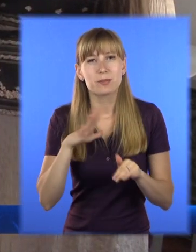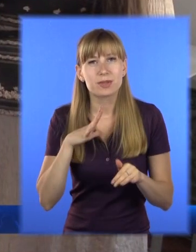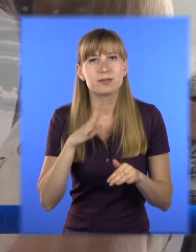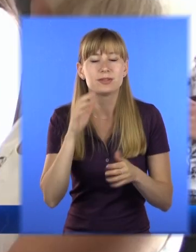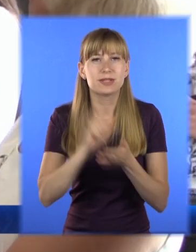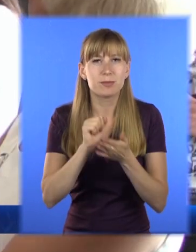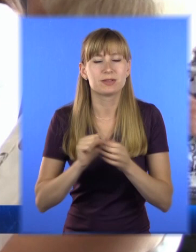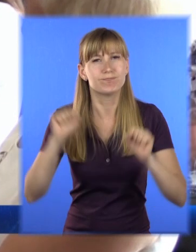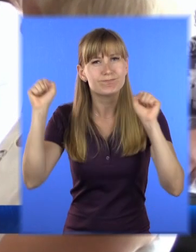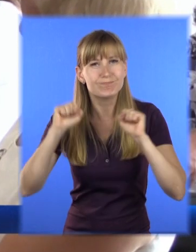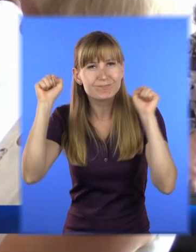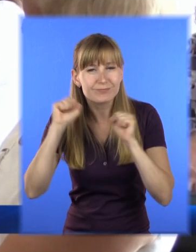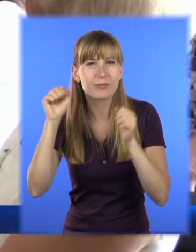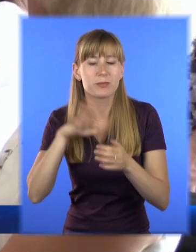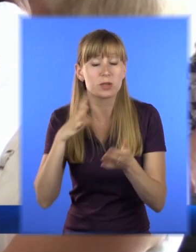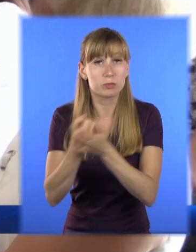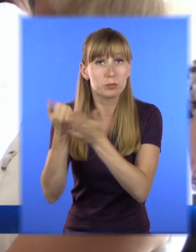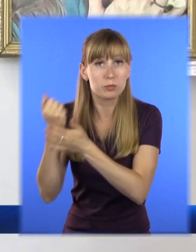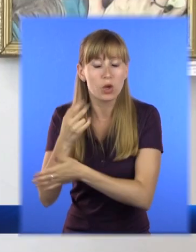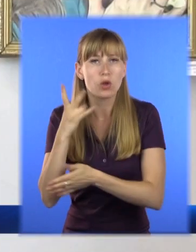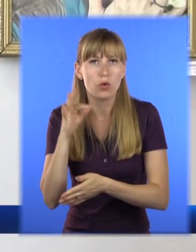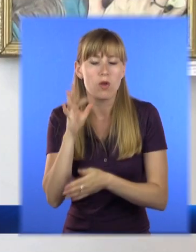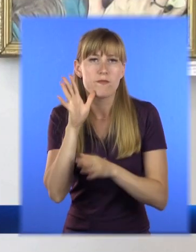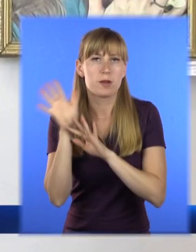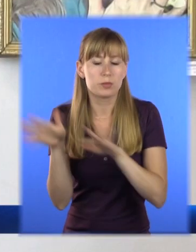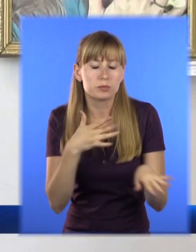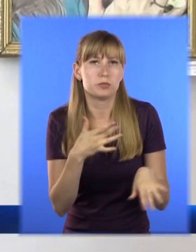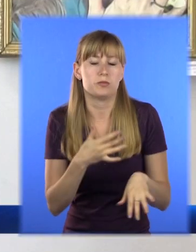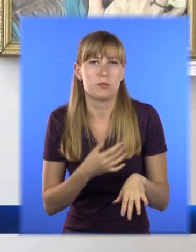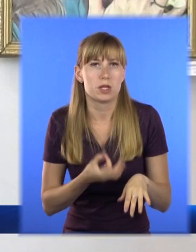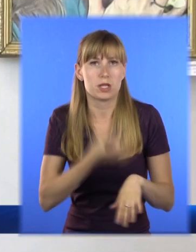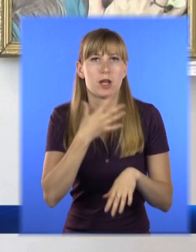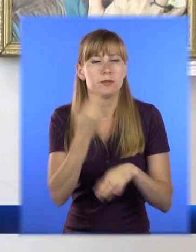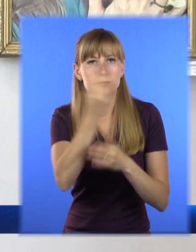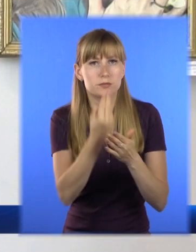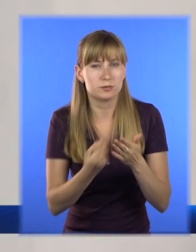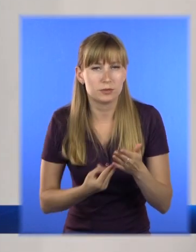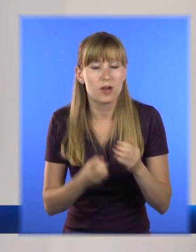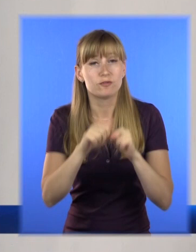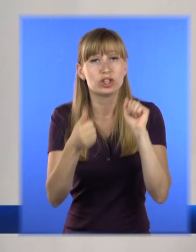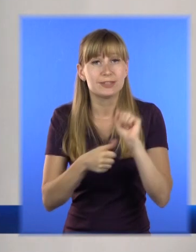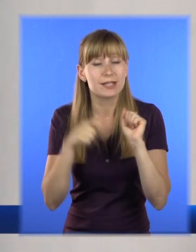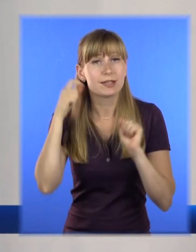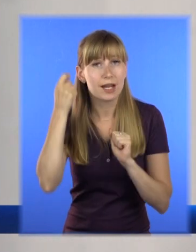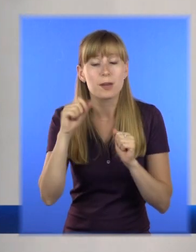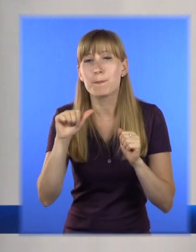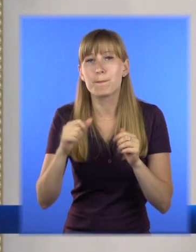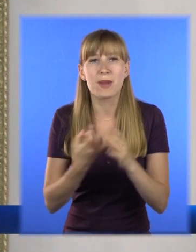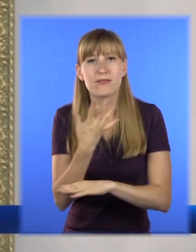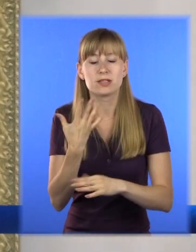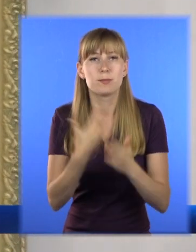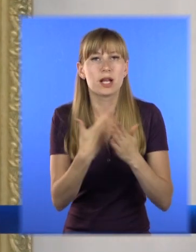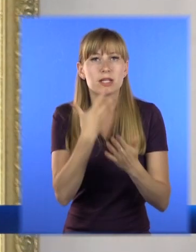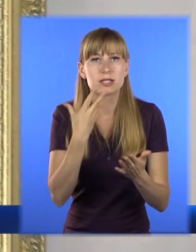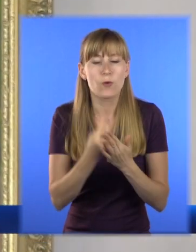атлетикою. І за два роки тренувань вже став рекордсменом України. Однак подолати особисті переживання змогла лише творчість. Старт на шляху мистецтва був